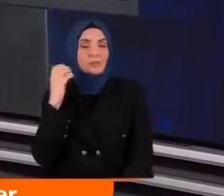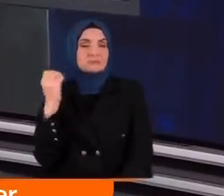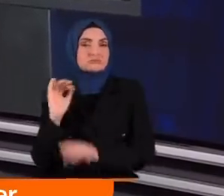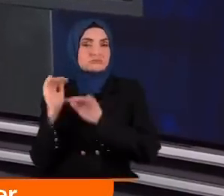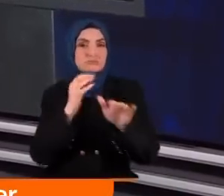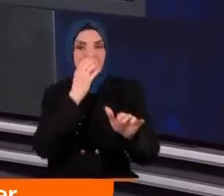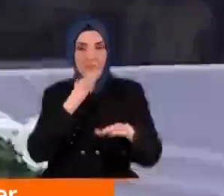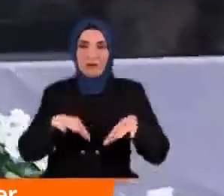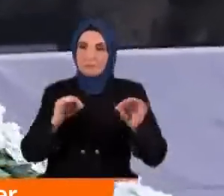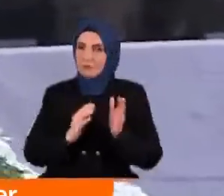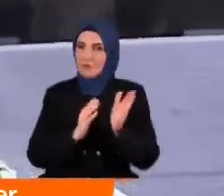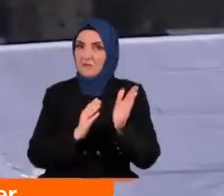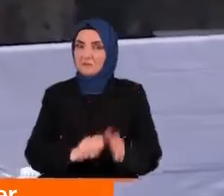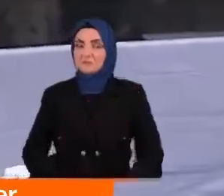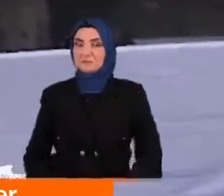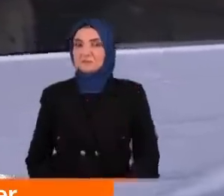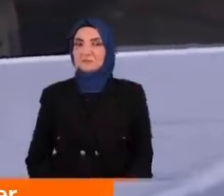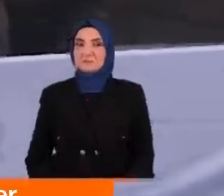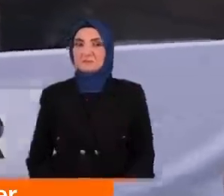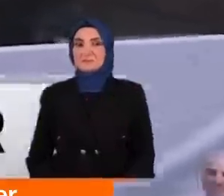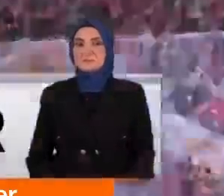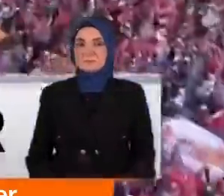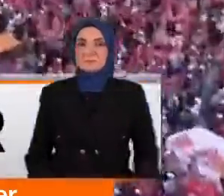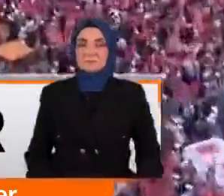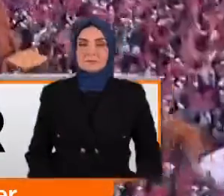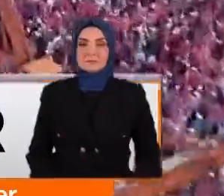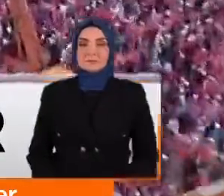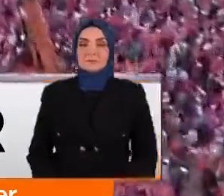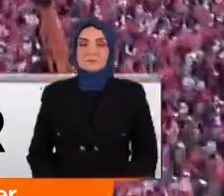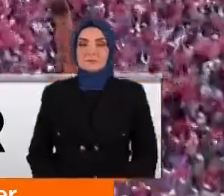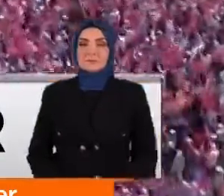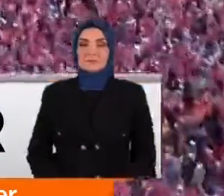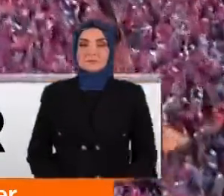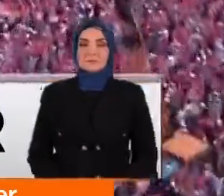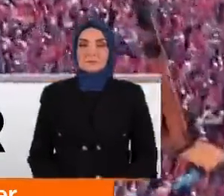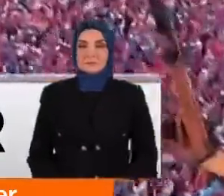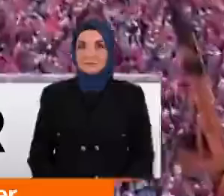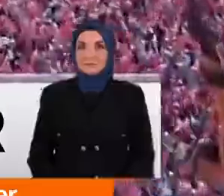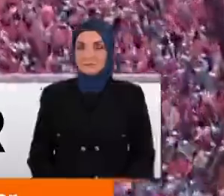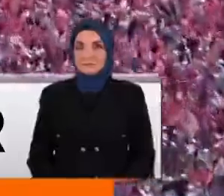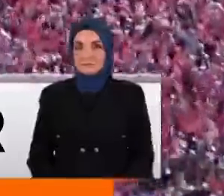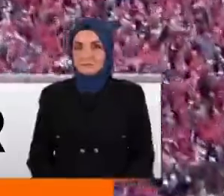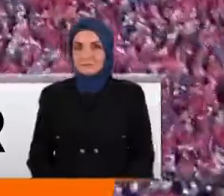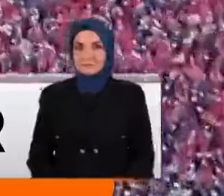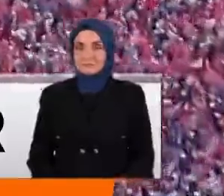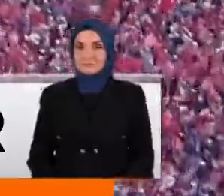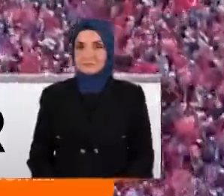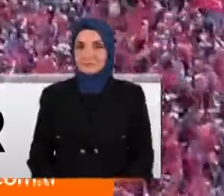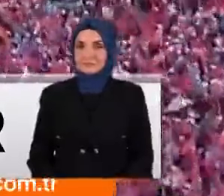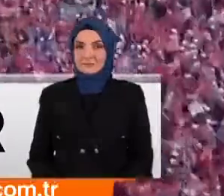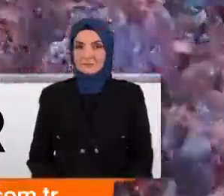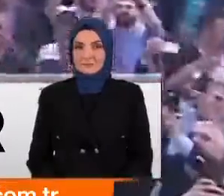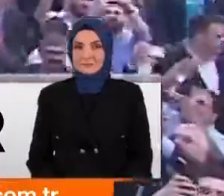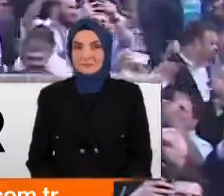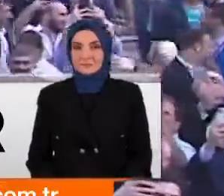ediyor. Ayağa kalk İstanbul! Sevdalın geldi! Karanlığa bir ışık!